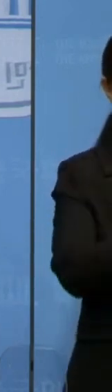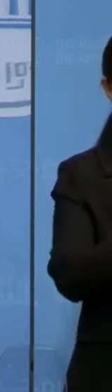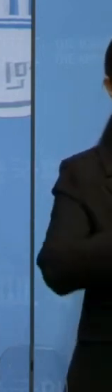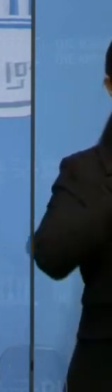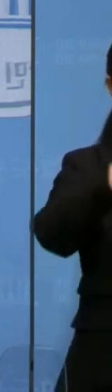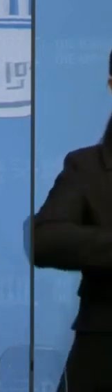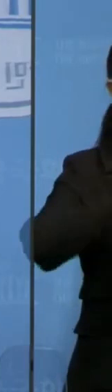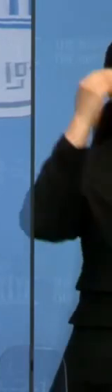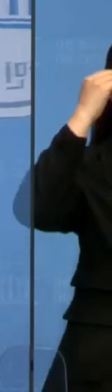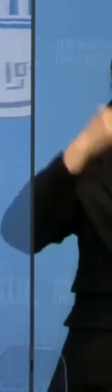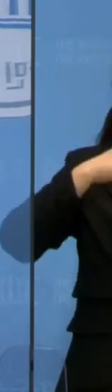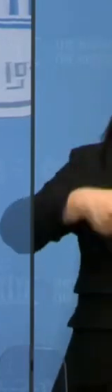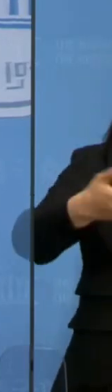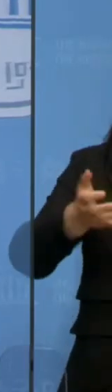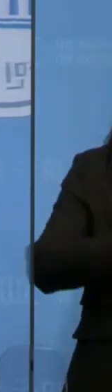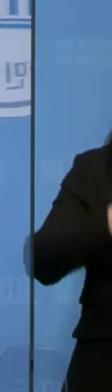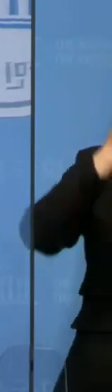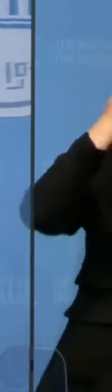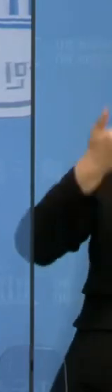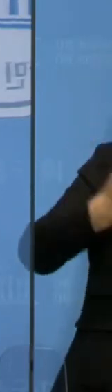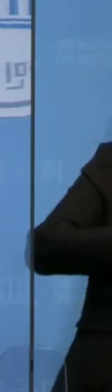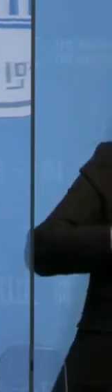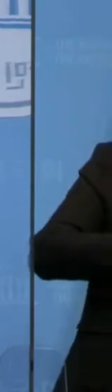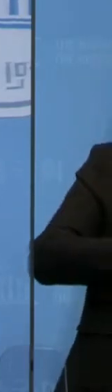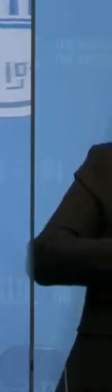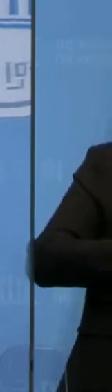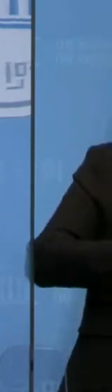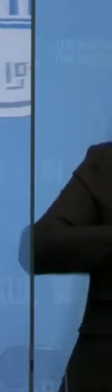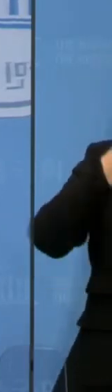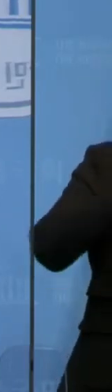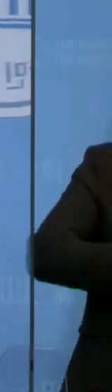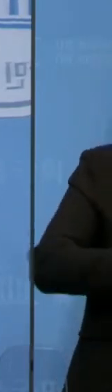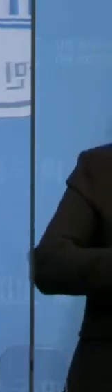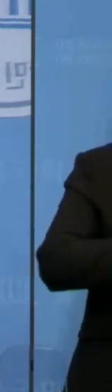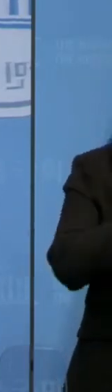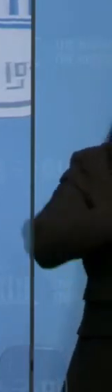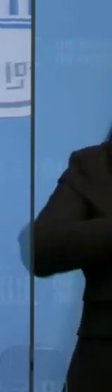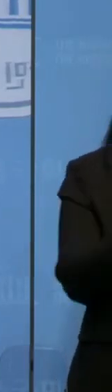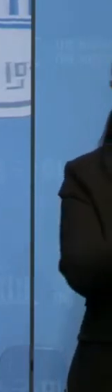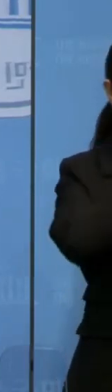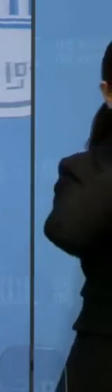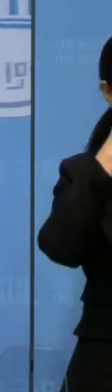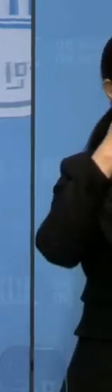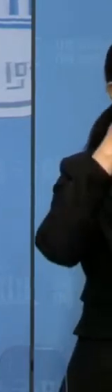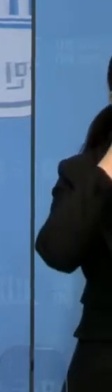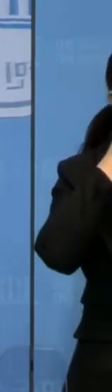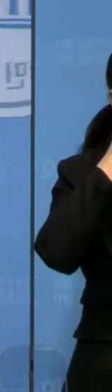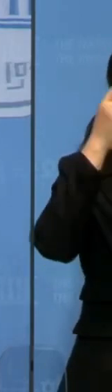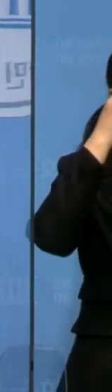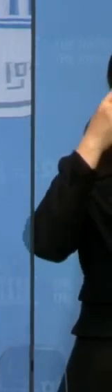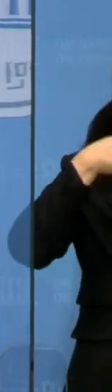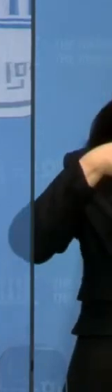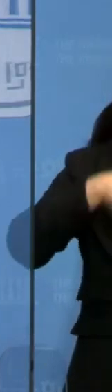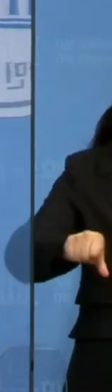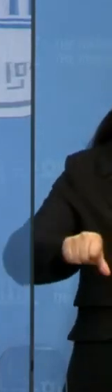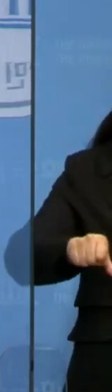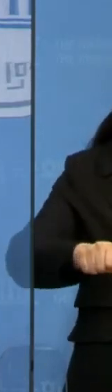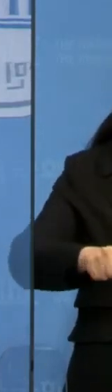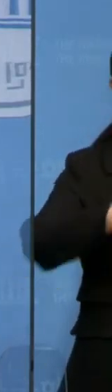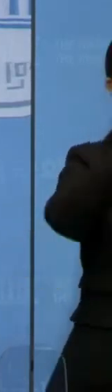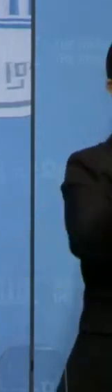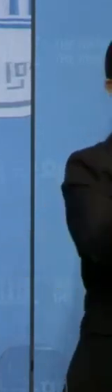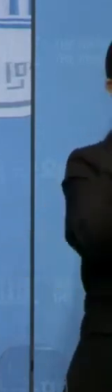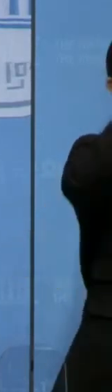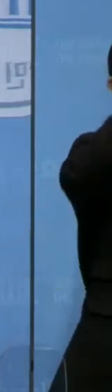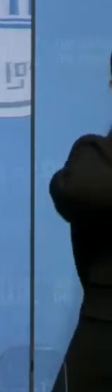검찰이 막는 법은 국회에서 통과 시키지 못한다 는 통념을 깨고 봄 수첩 검경